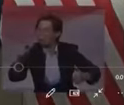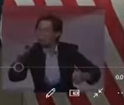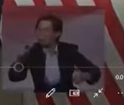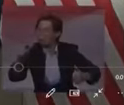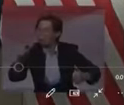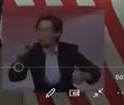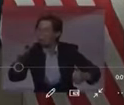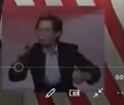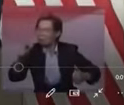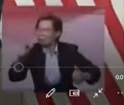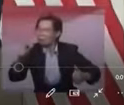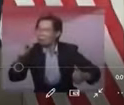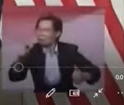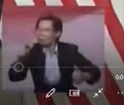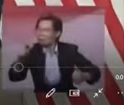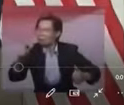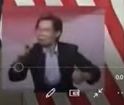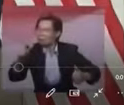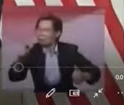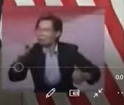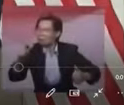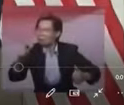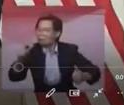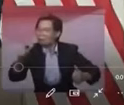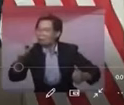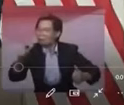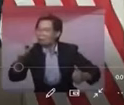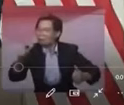difficult if the infection occurs in areas